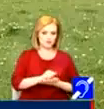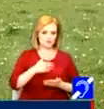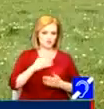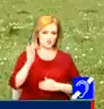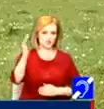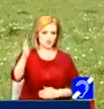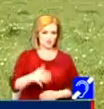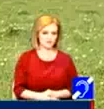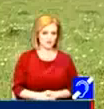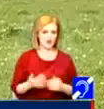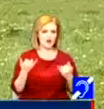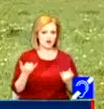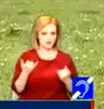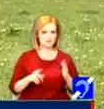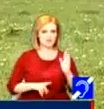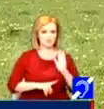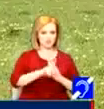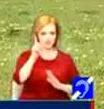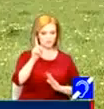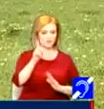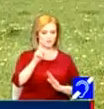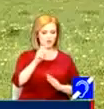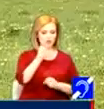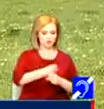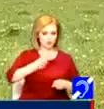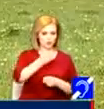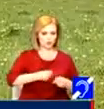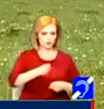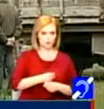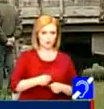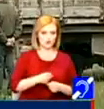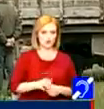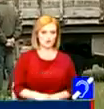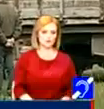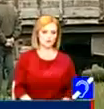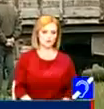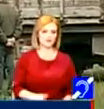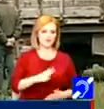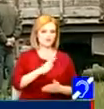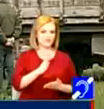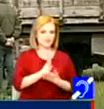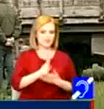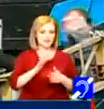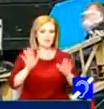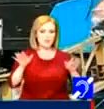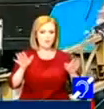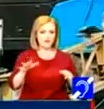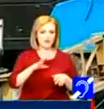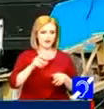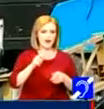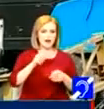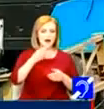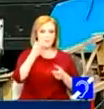lucru de combatere aeriană la ocolul Silvic Logănești împotriva la molia verde stejarului. Mănâncă frunza la